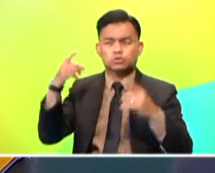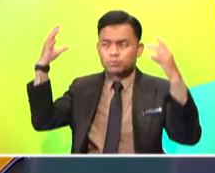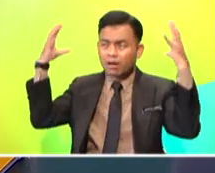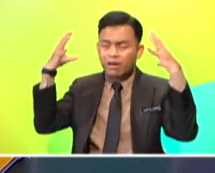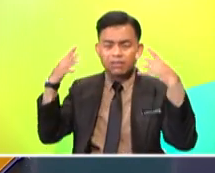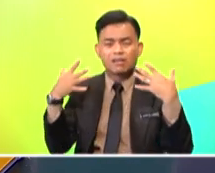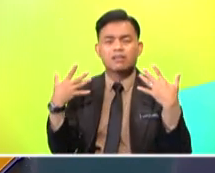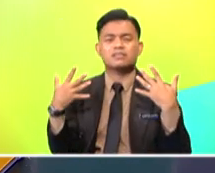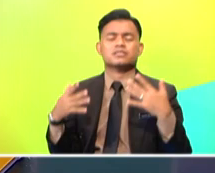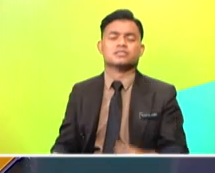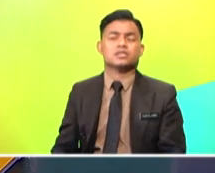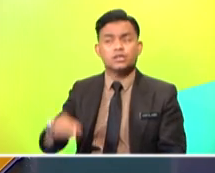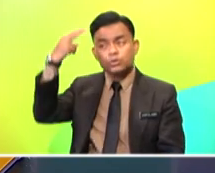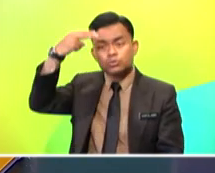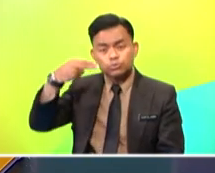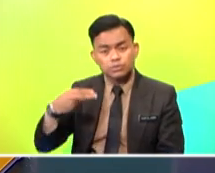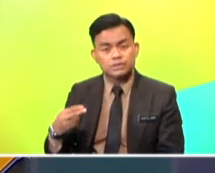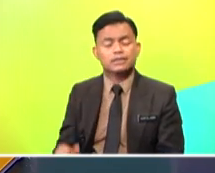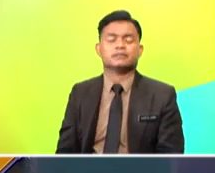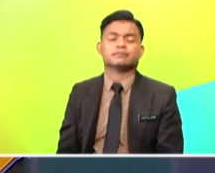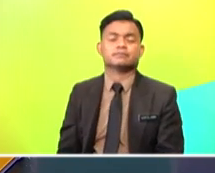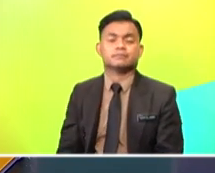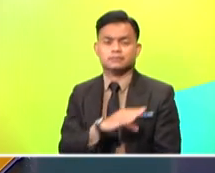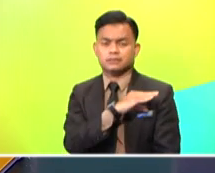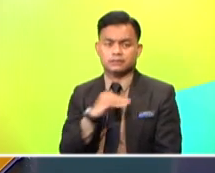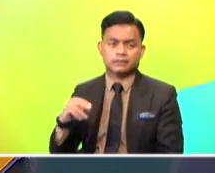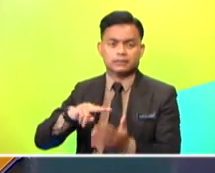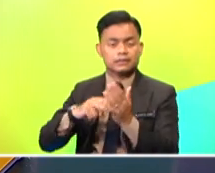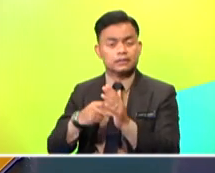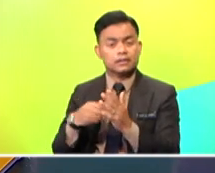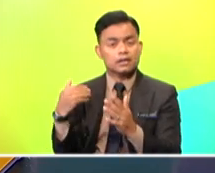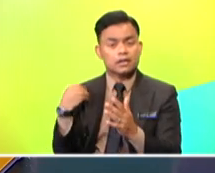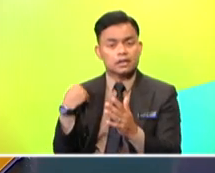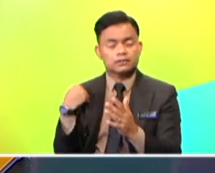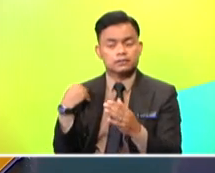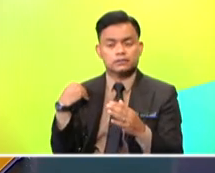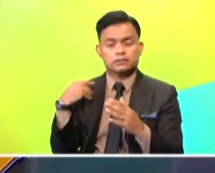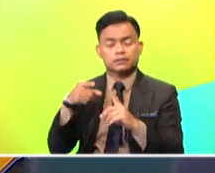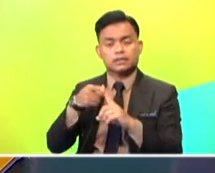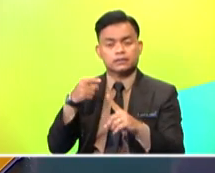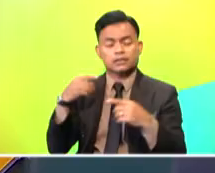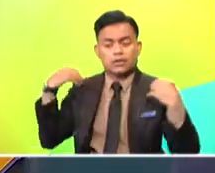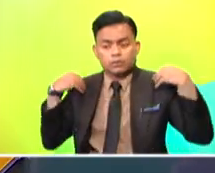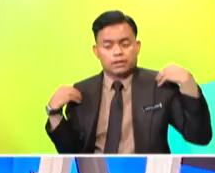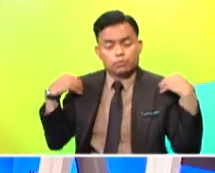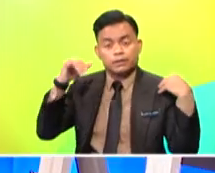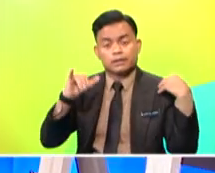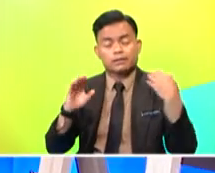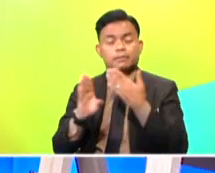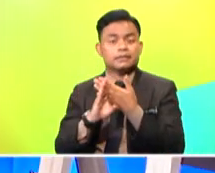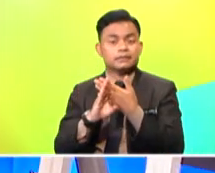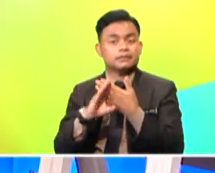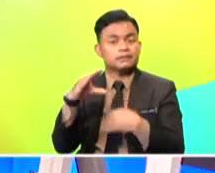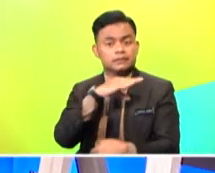panas, hujan. Betul. Lepas tu kan kadang-kadang ada ancaman daripada binatang yang bahaya, cikgu. Ya. Dan juga daripada